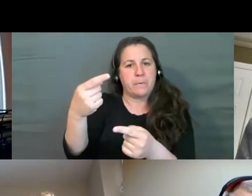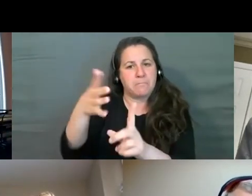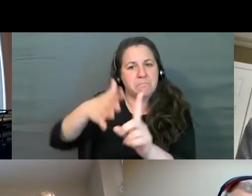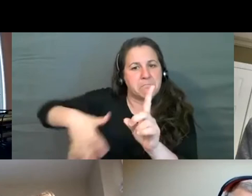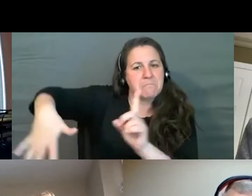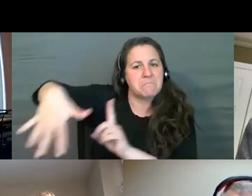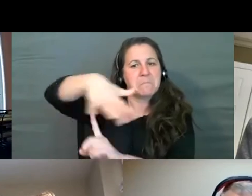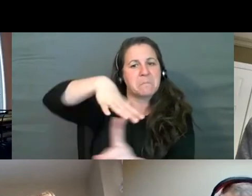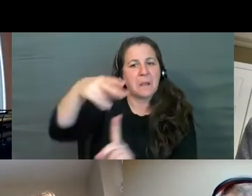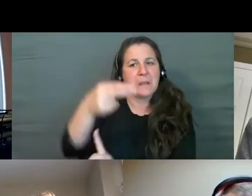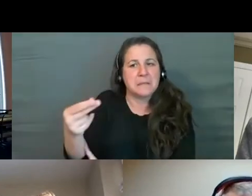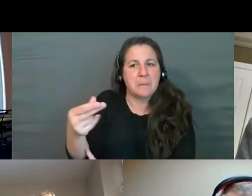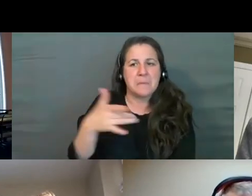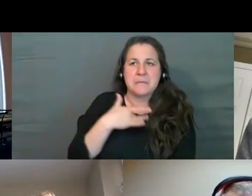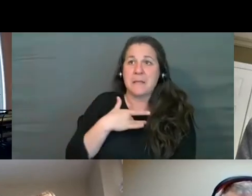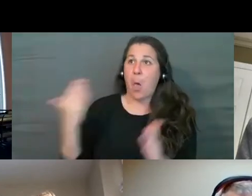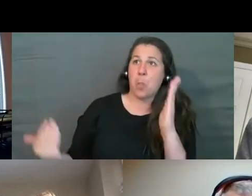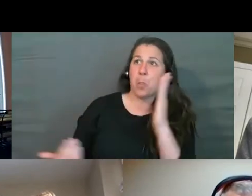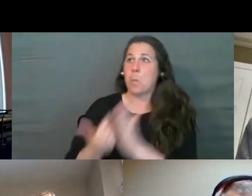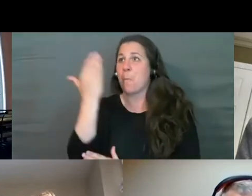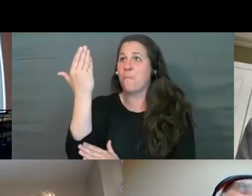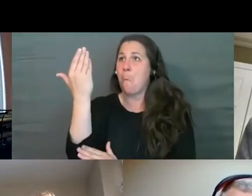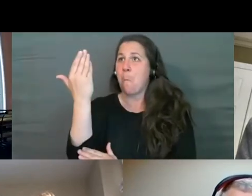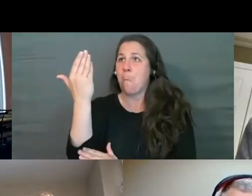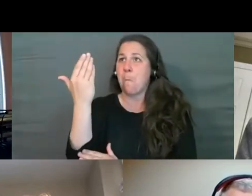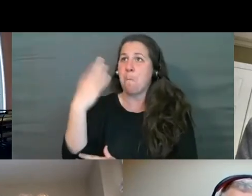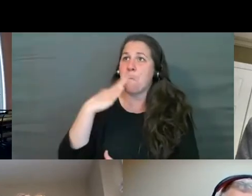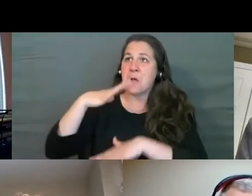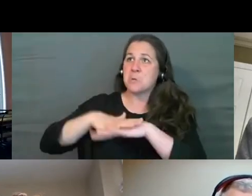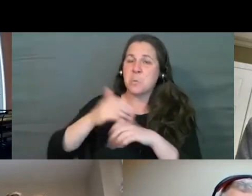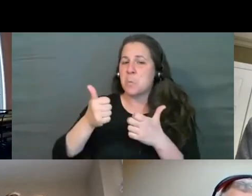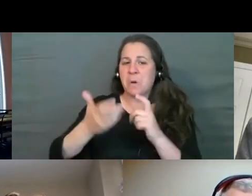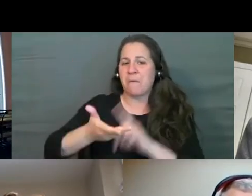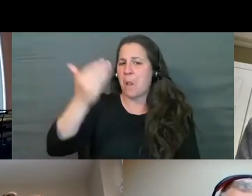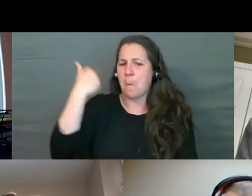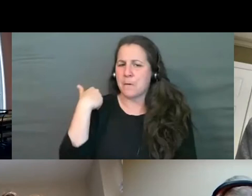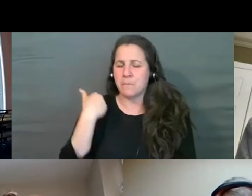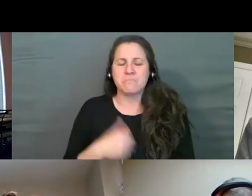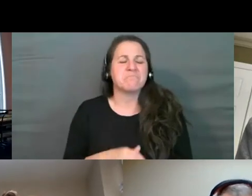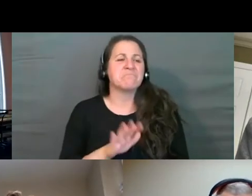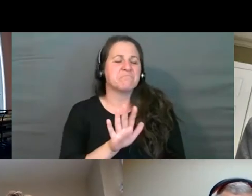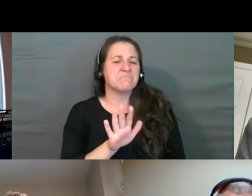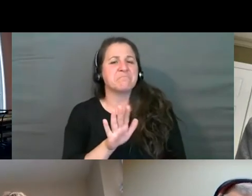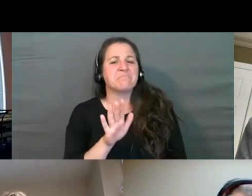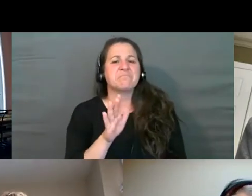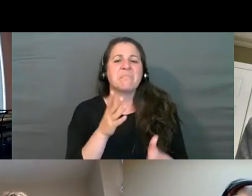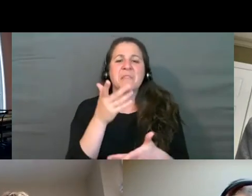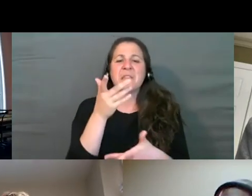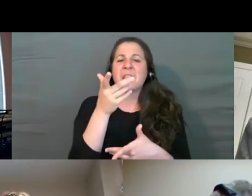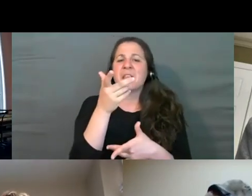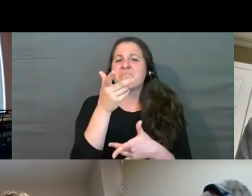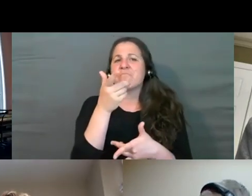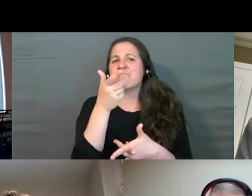c'est un sujet nouveau le télétravail pour le milieu du handicap? C'est-à-dire qu'à la fin des années 90, de 97